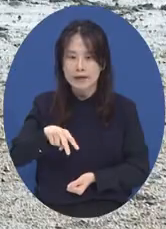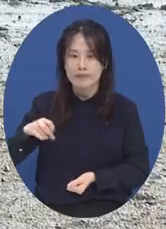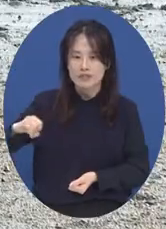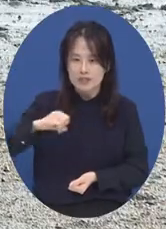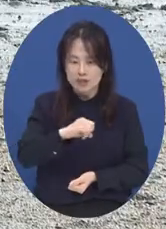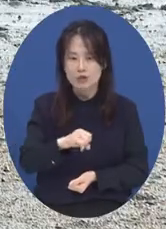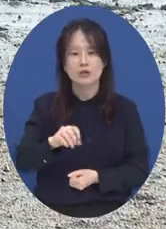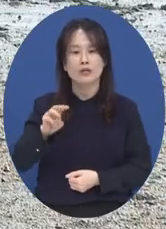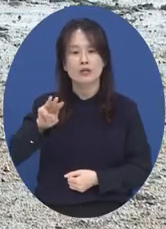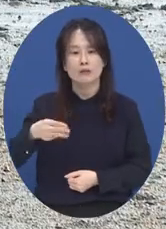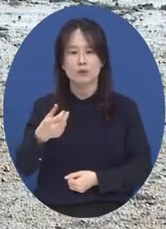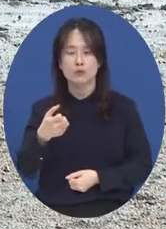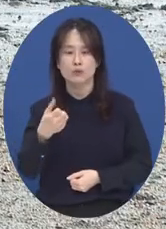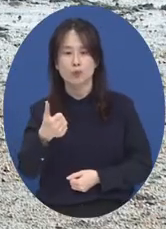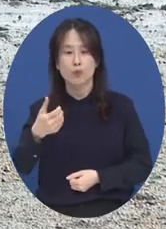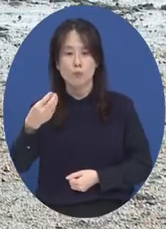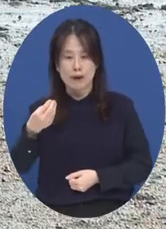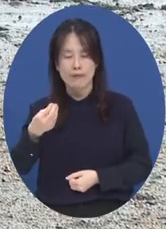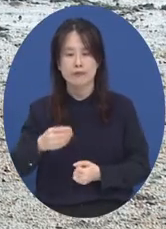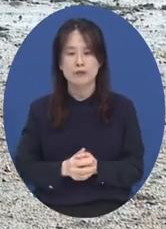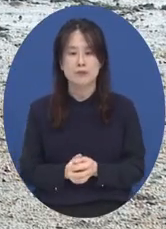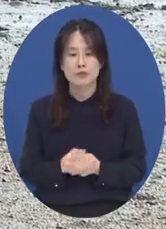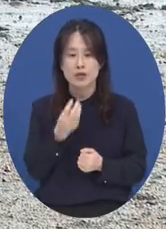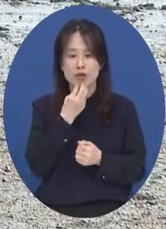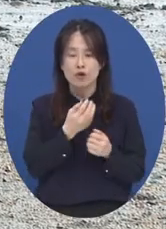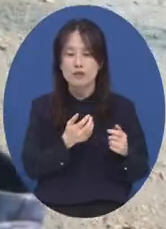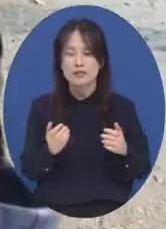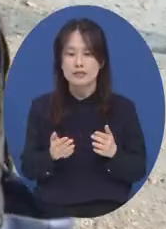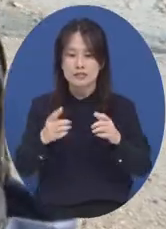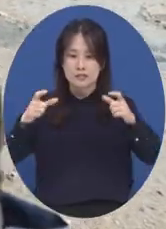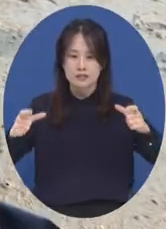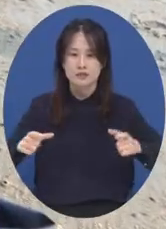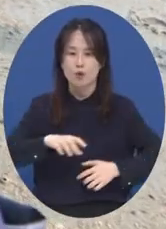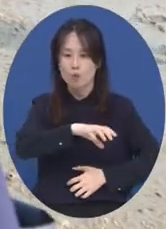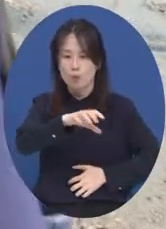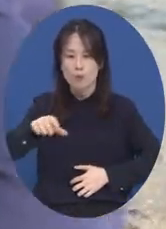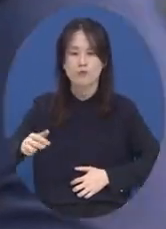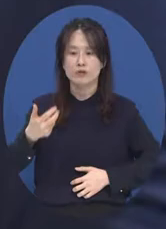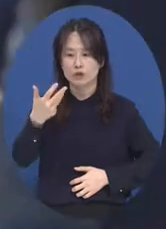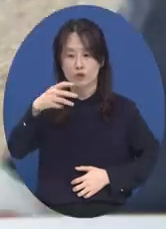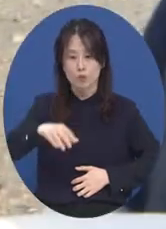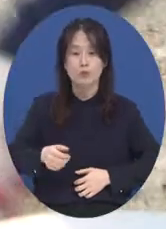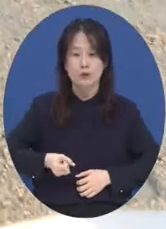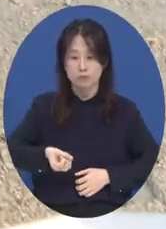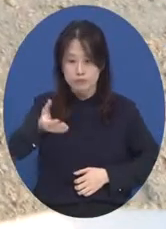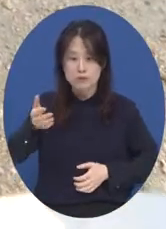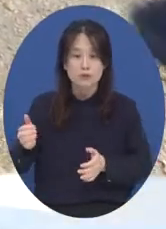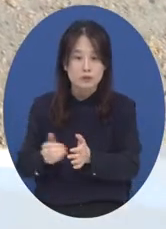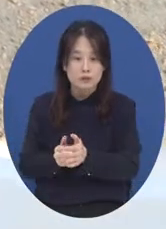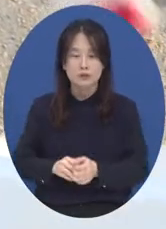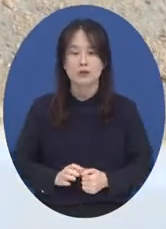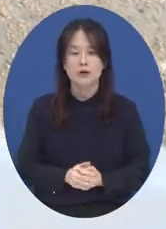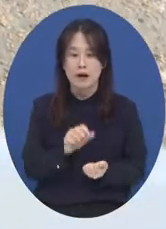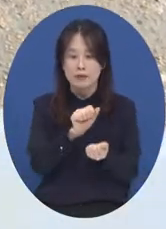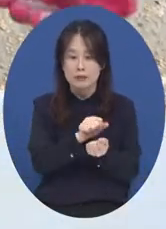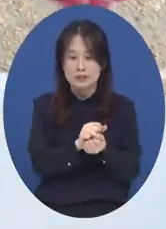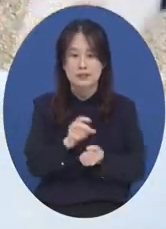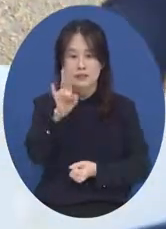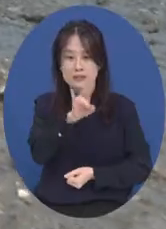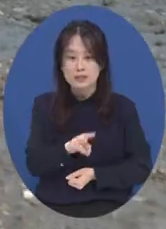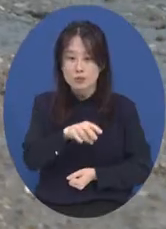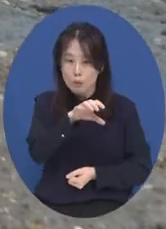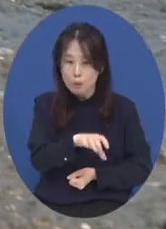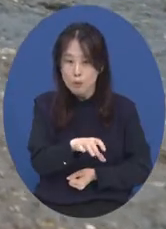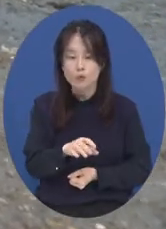총 355만 마리를 경기 지역 연안 갯벌 8곳에 방류했습니다. 어린 바지락 300만 마리는 시흥시